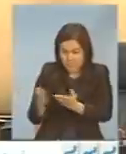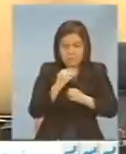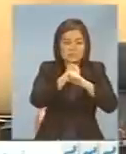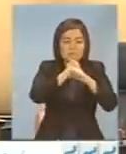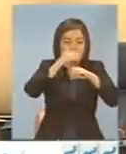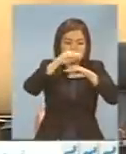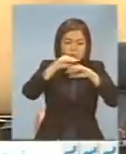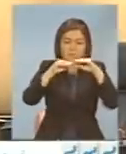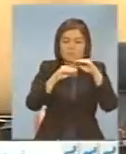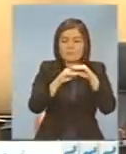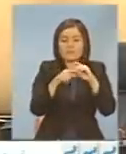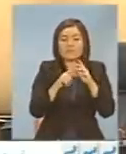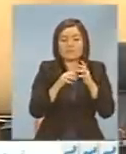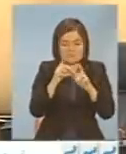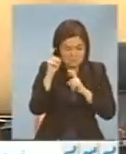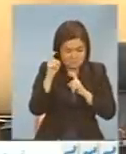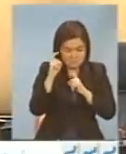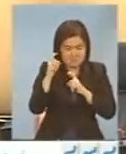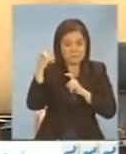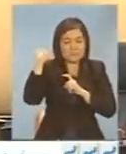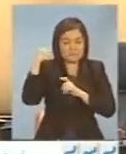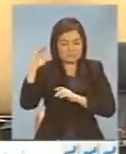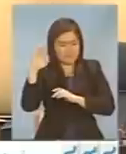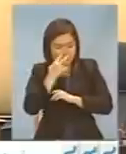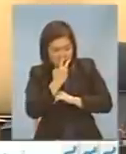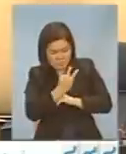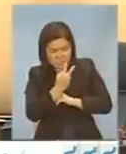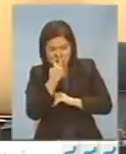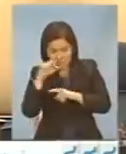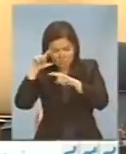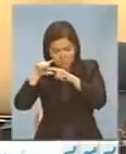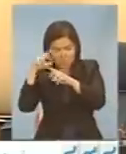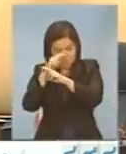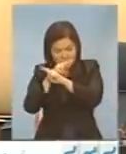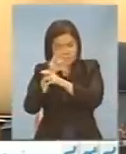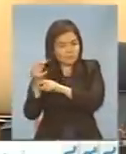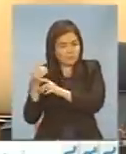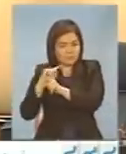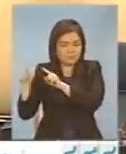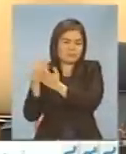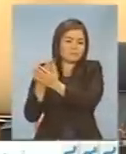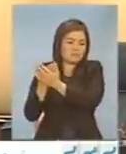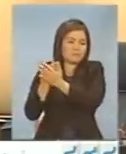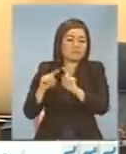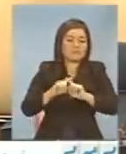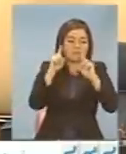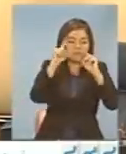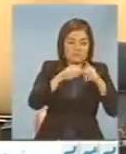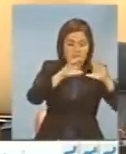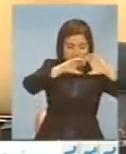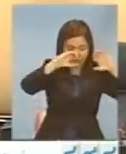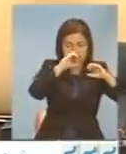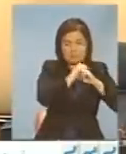การเป็นศูนย์เนี่ยมันมีความเสี่ยงที่เอกชนเนี่ยเขาต้องไปคำนวณบวกเพิ่มเข้าไปแต่ถ้าเราสามารถตั้งไข่ตอนแรก